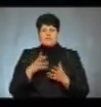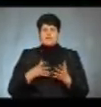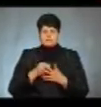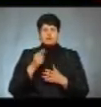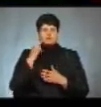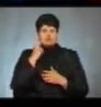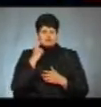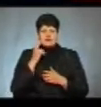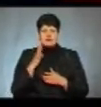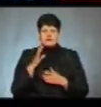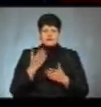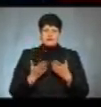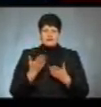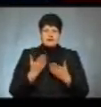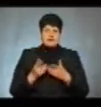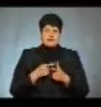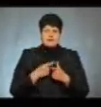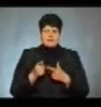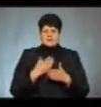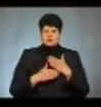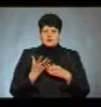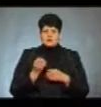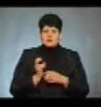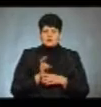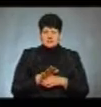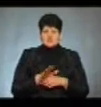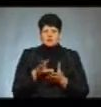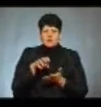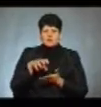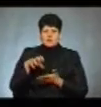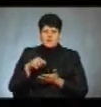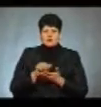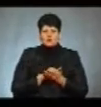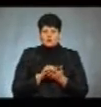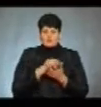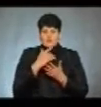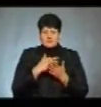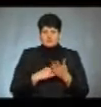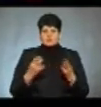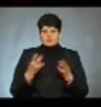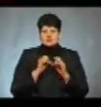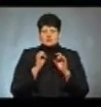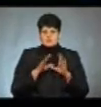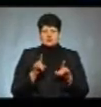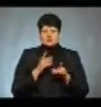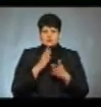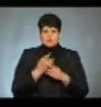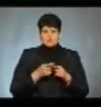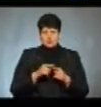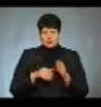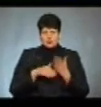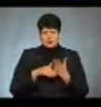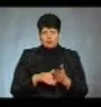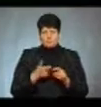чула, але в соцзахист ще не зверталася. Скопіювала перелік документів, які потрібно здати для того, щоб мати ту допомогу.